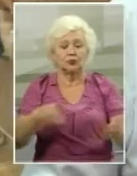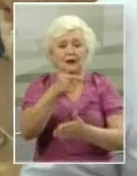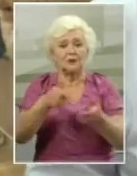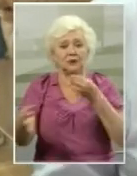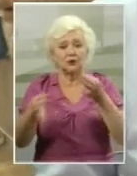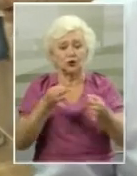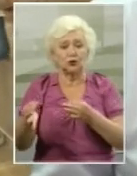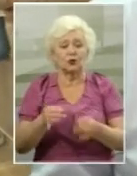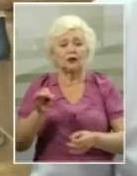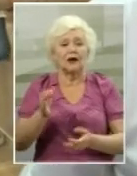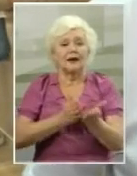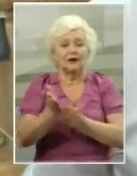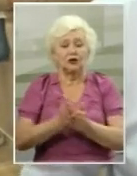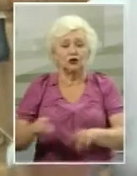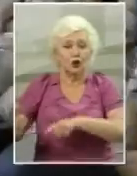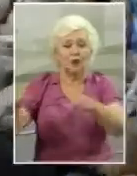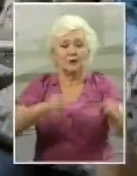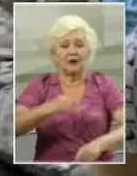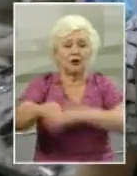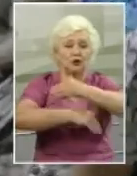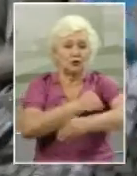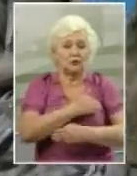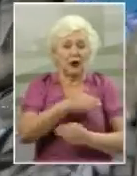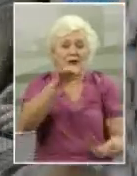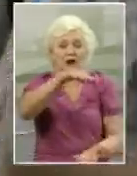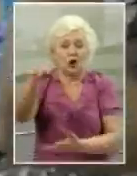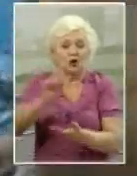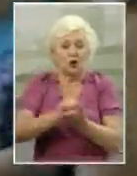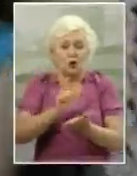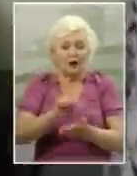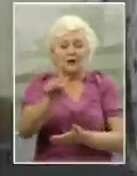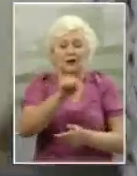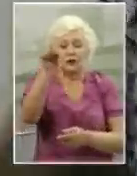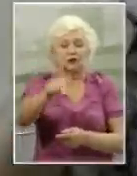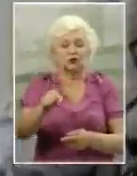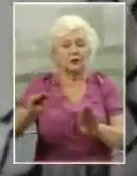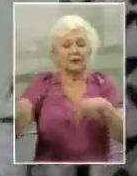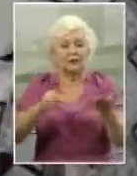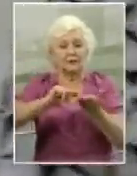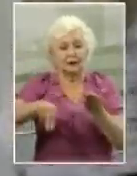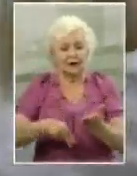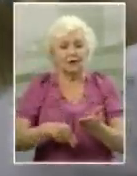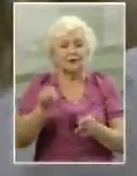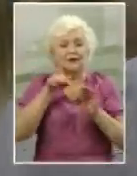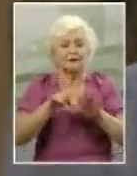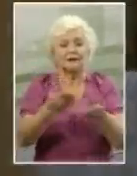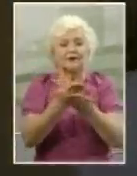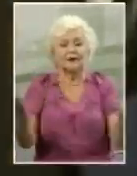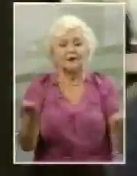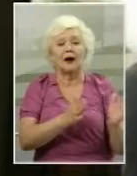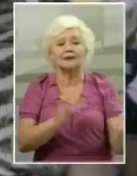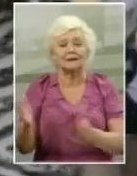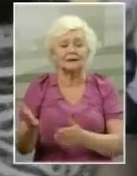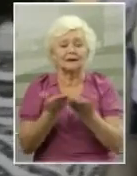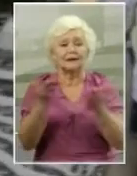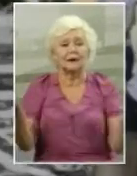ради, і чиновники бігають з цими папками, з стосами папок, документів, яких щоб довше видати одну довідку. Справа в тому, що немає системи,